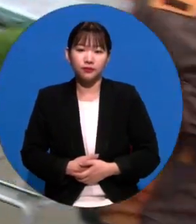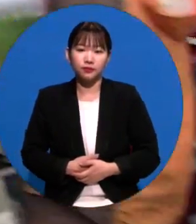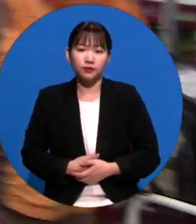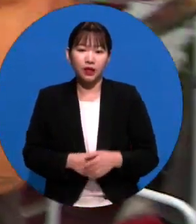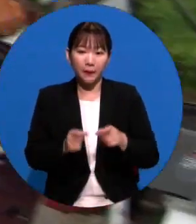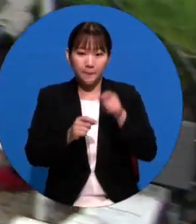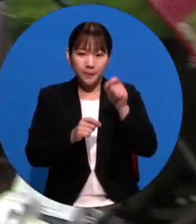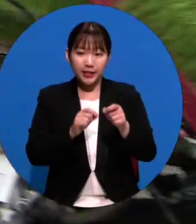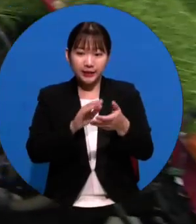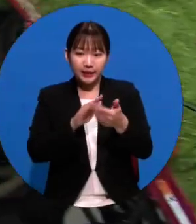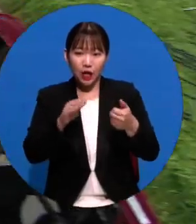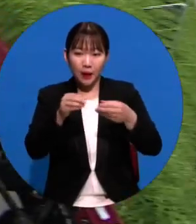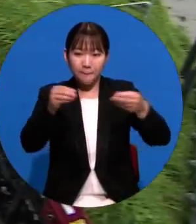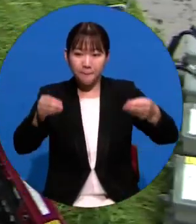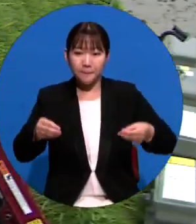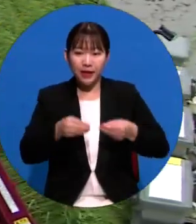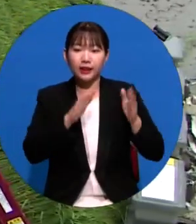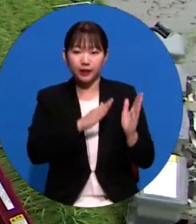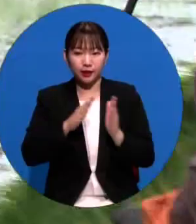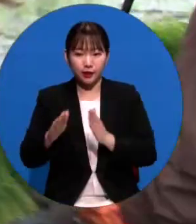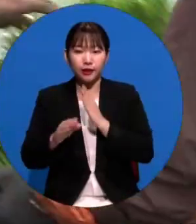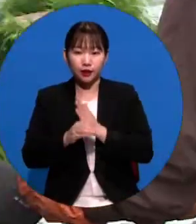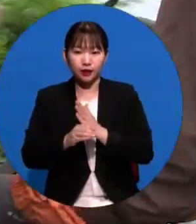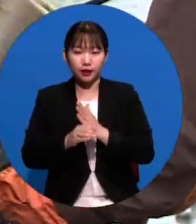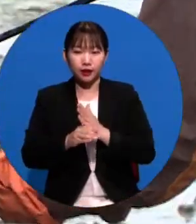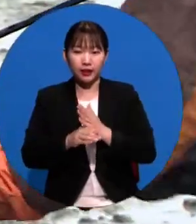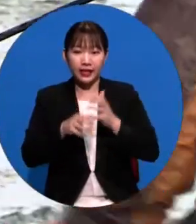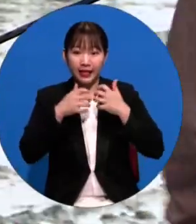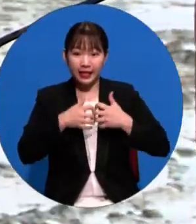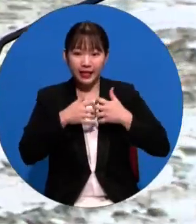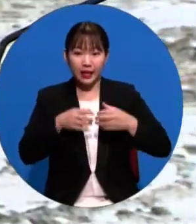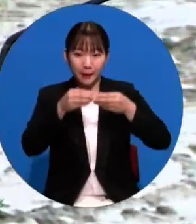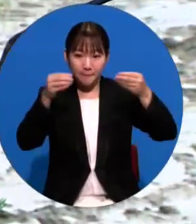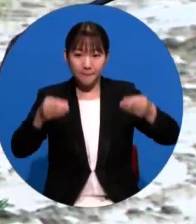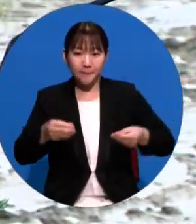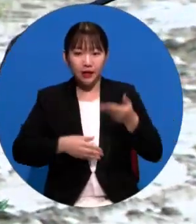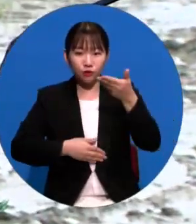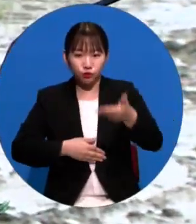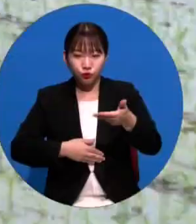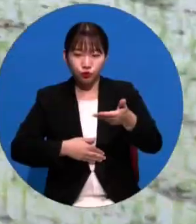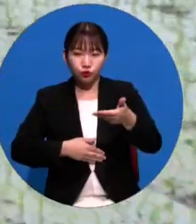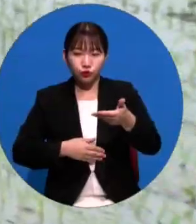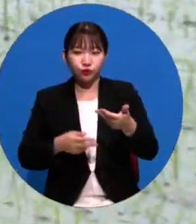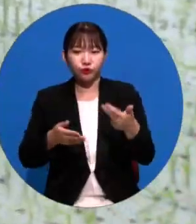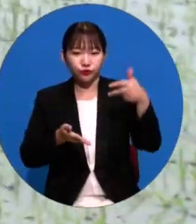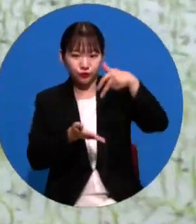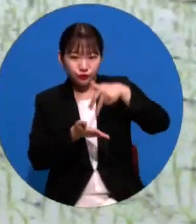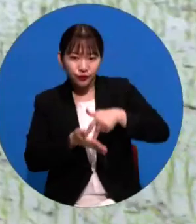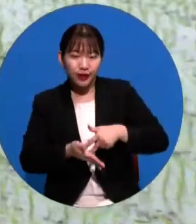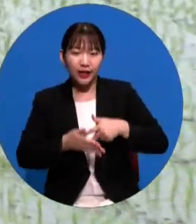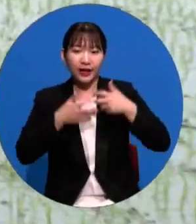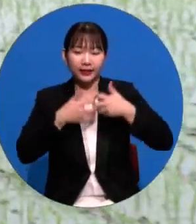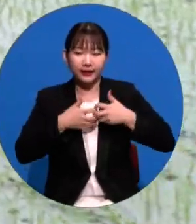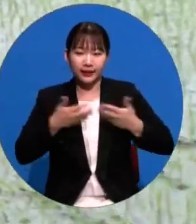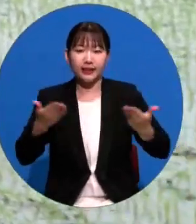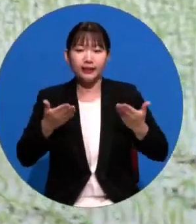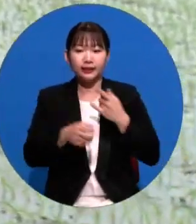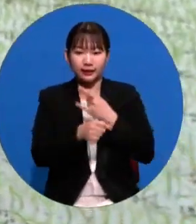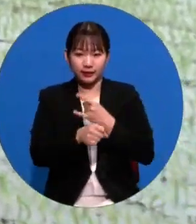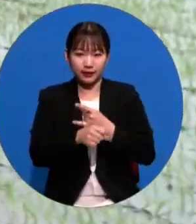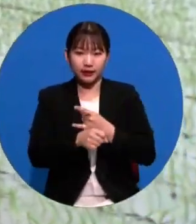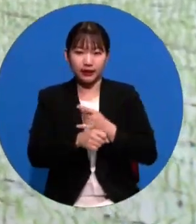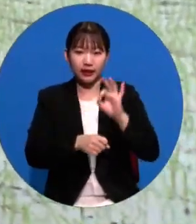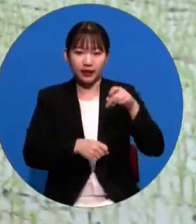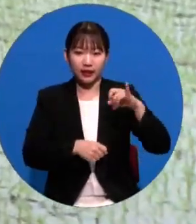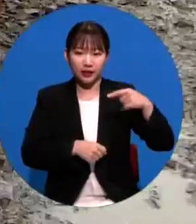모를 심기 전에 모판을 정리하고 있습니다. 이안기에 모판을 올리고 이안기에 올라타 작업을 하기도 합니다. 이윤호